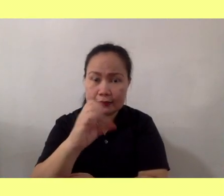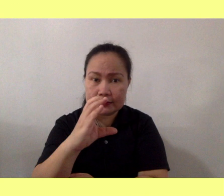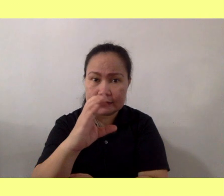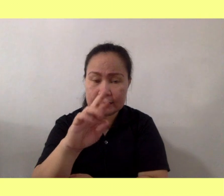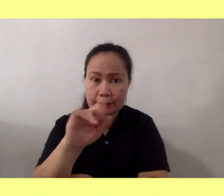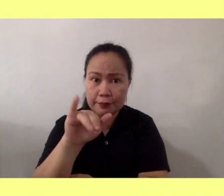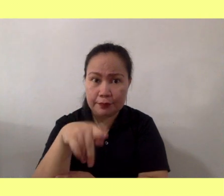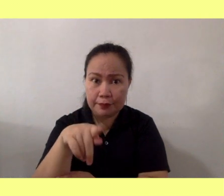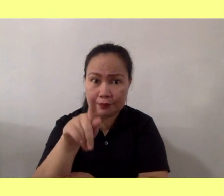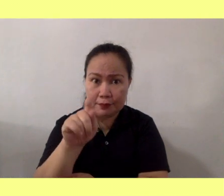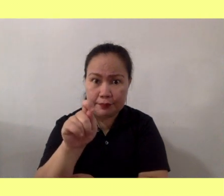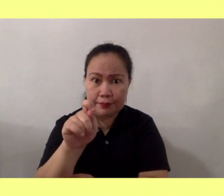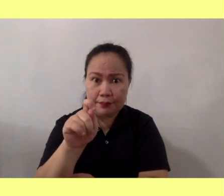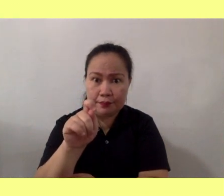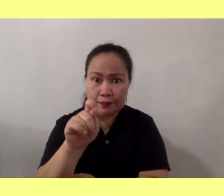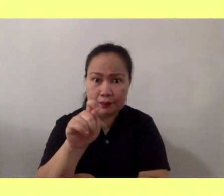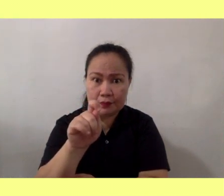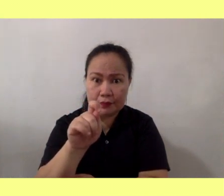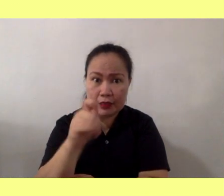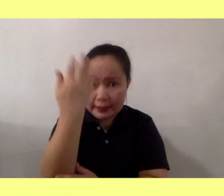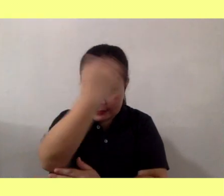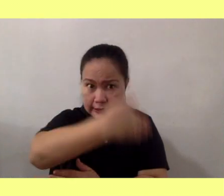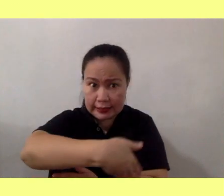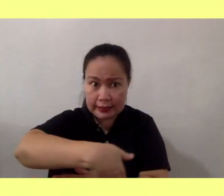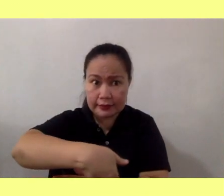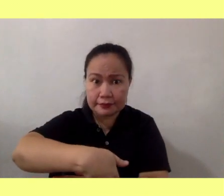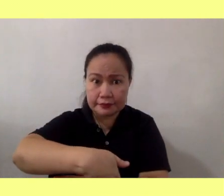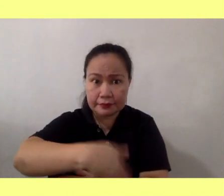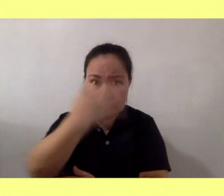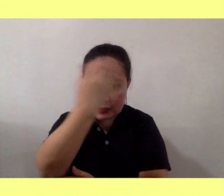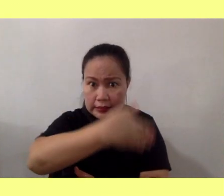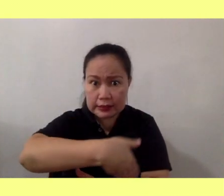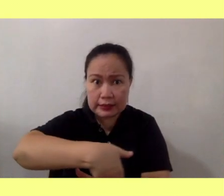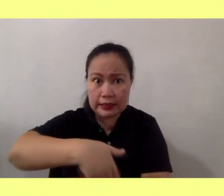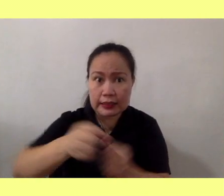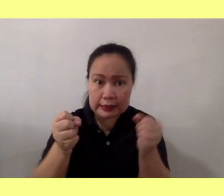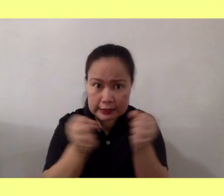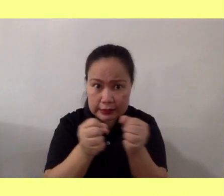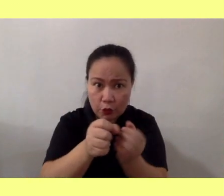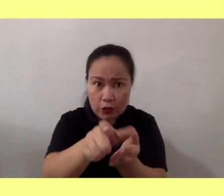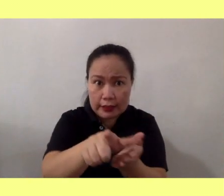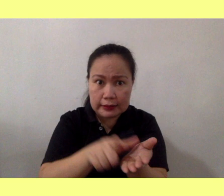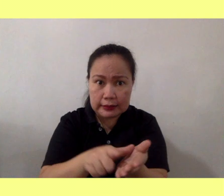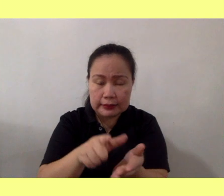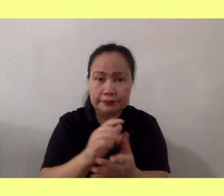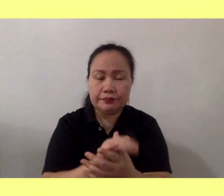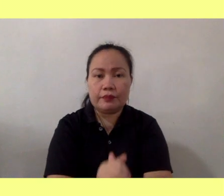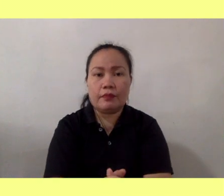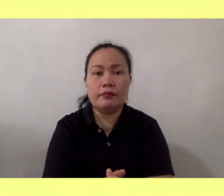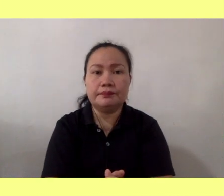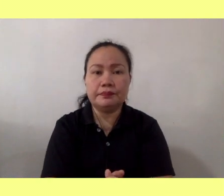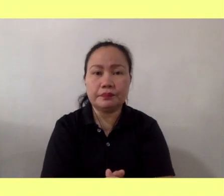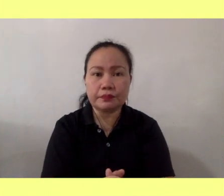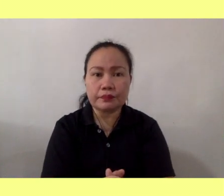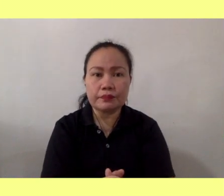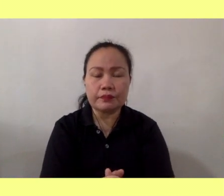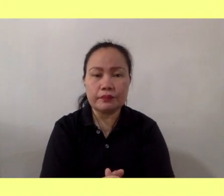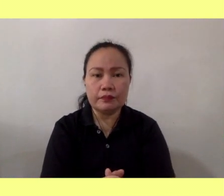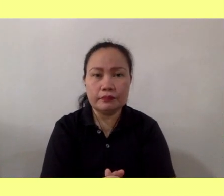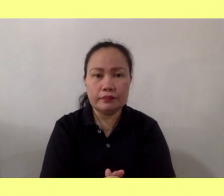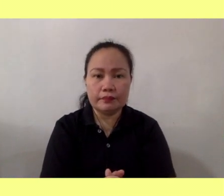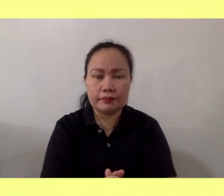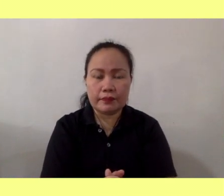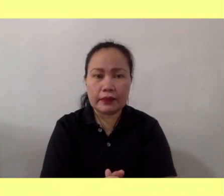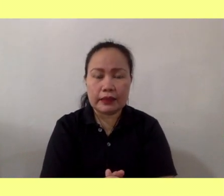design. Okay? So, we will be using single. Okay? Single, small. Parang lowercase, ibig sabihin small